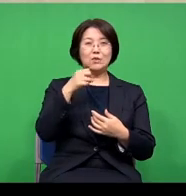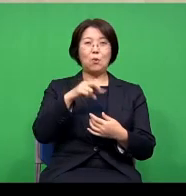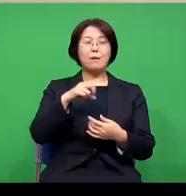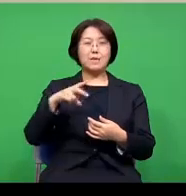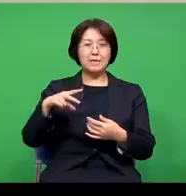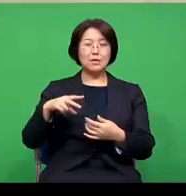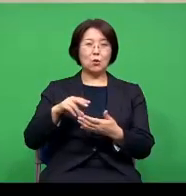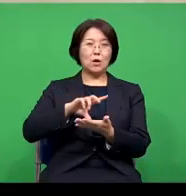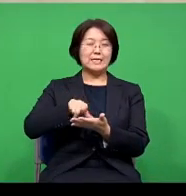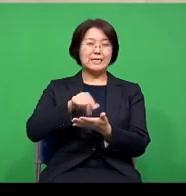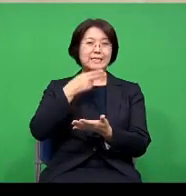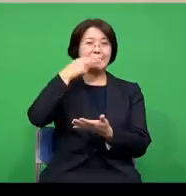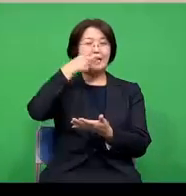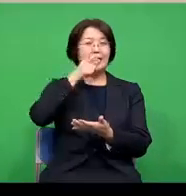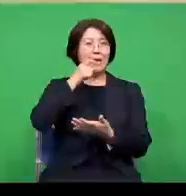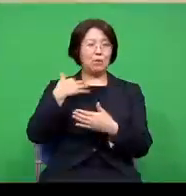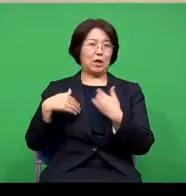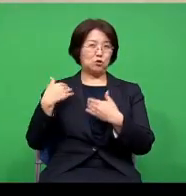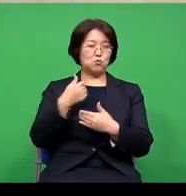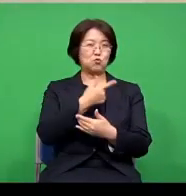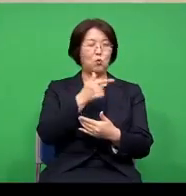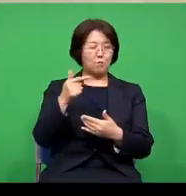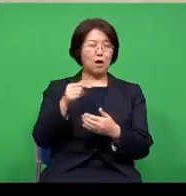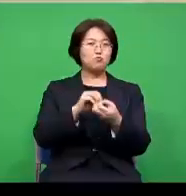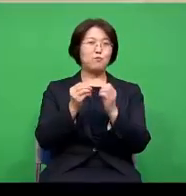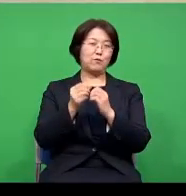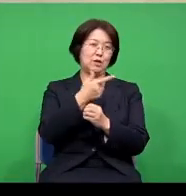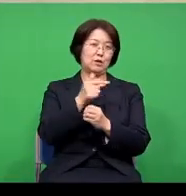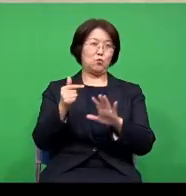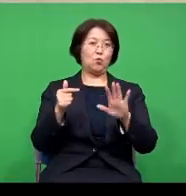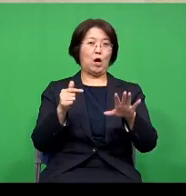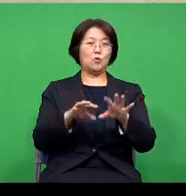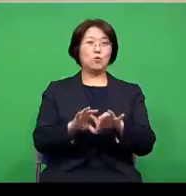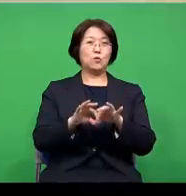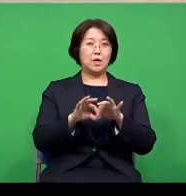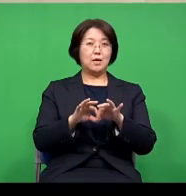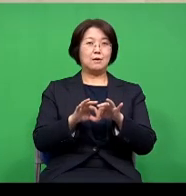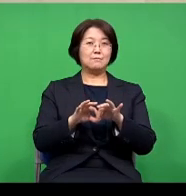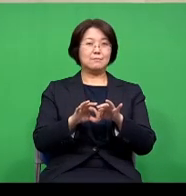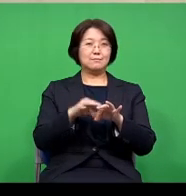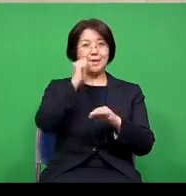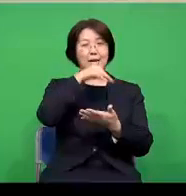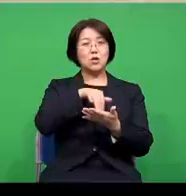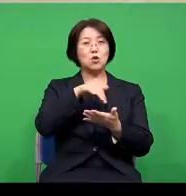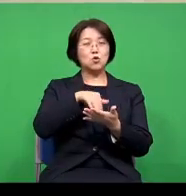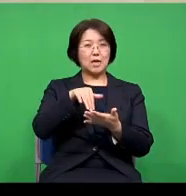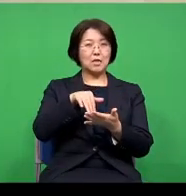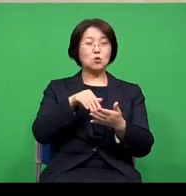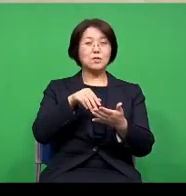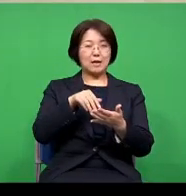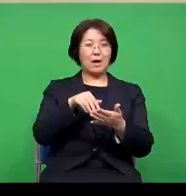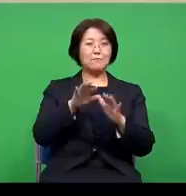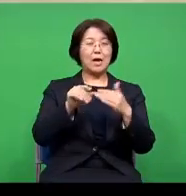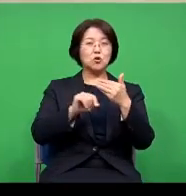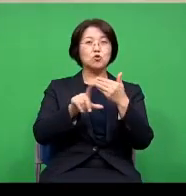むとか、まあ、いろんな組み合わせもあると思うんで、まあ、これはできるだけ、まあ、予算案として9